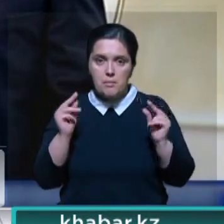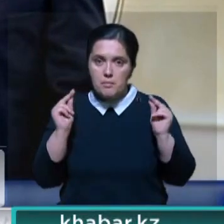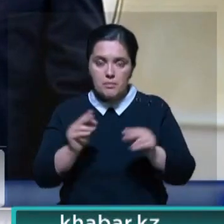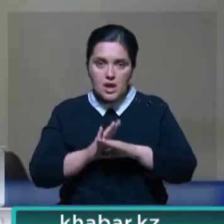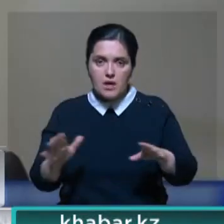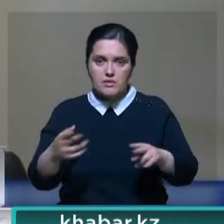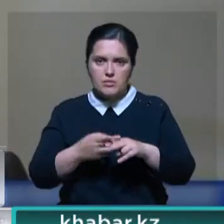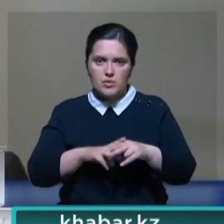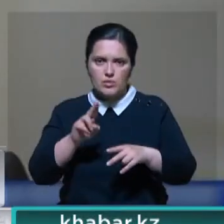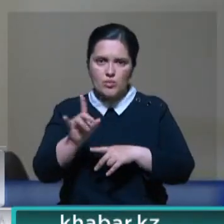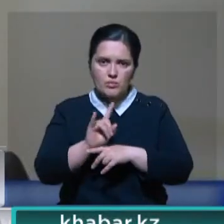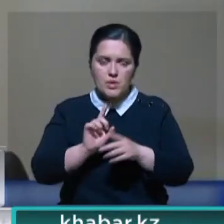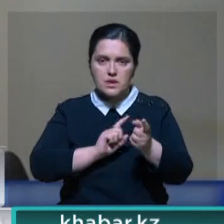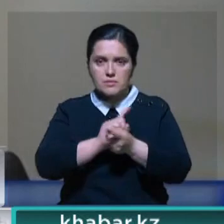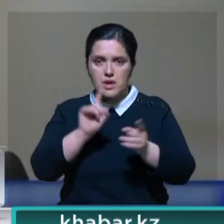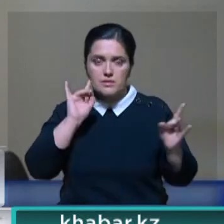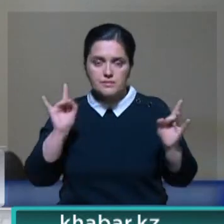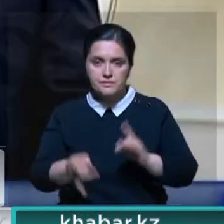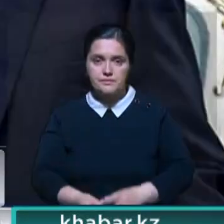рассуждения, можно сказать, далекие от реальности.